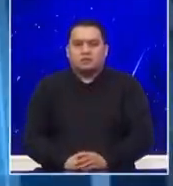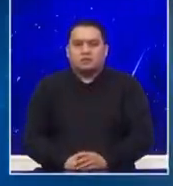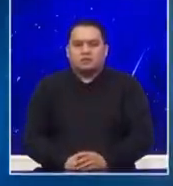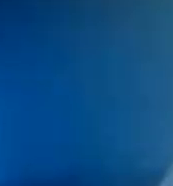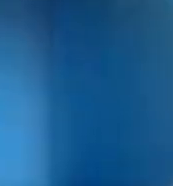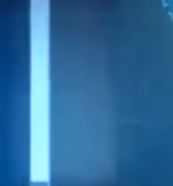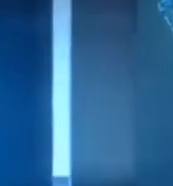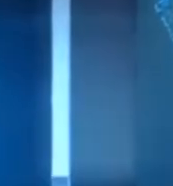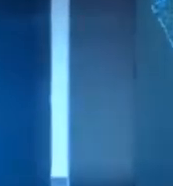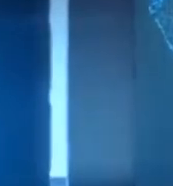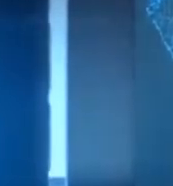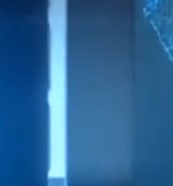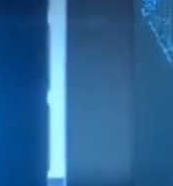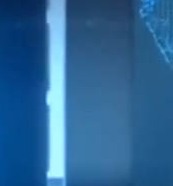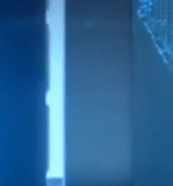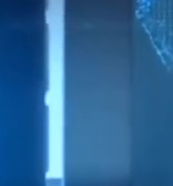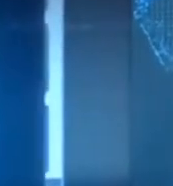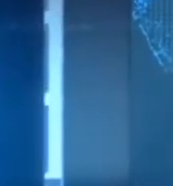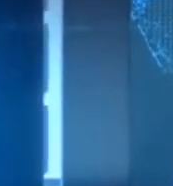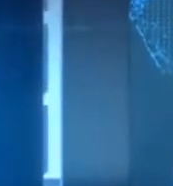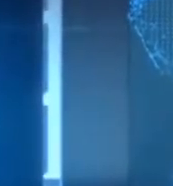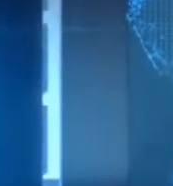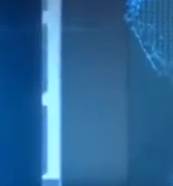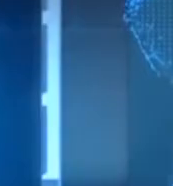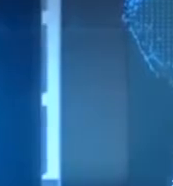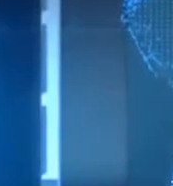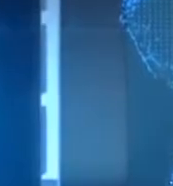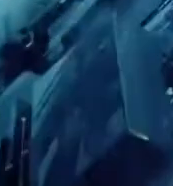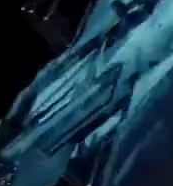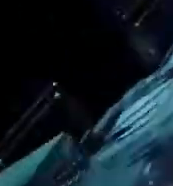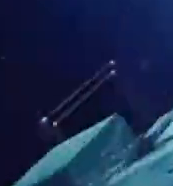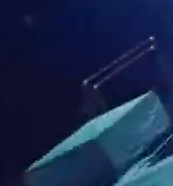жалғаспақ. Әмина Құдайберген, Әсет Дүйсенбек, Жетісу арнасы, Талдықорған.